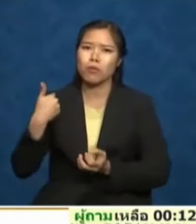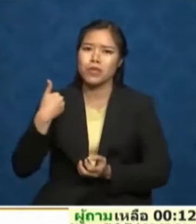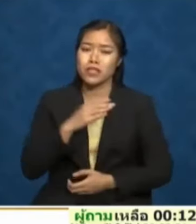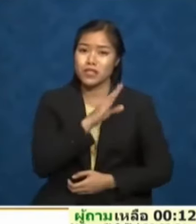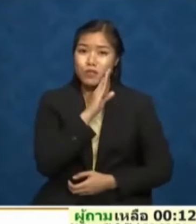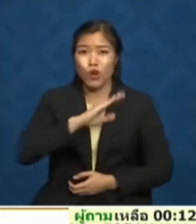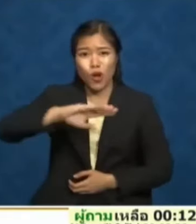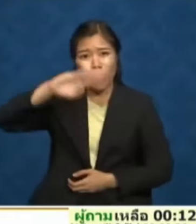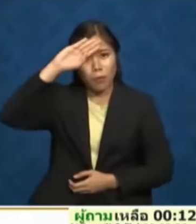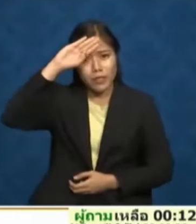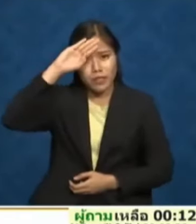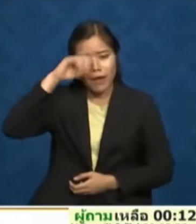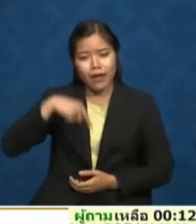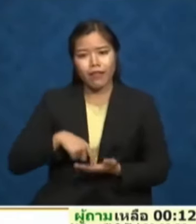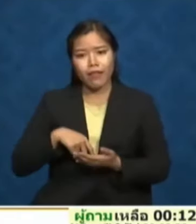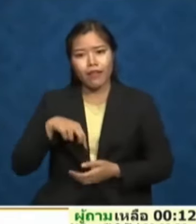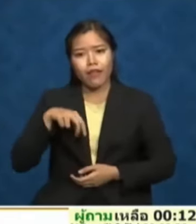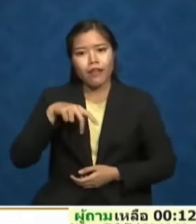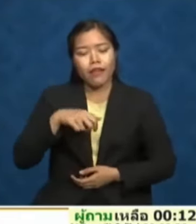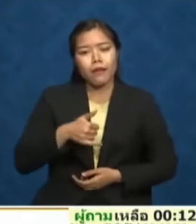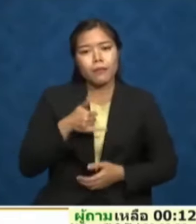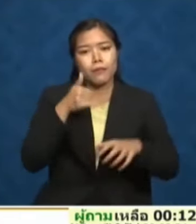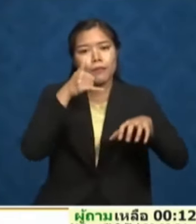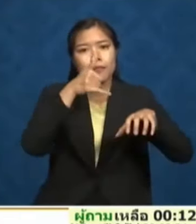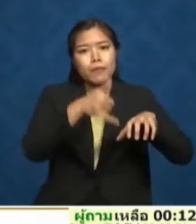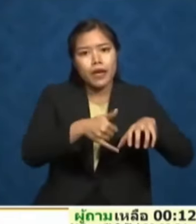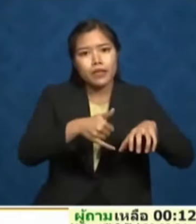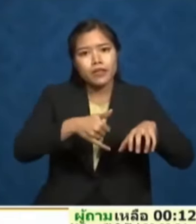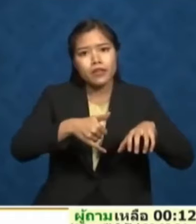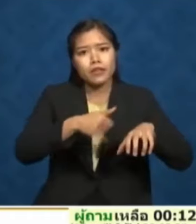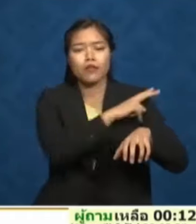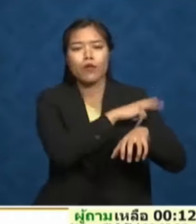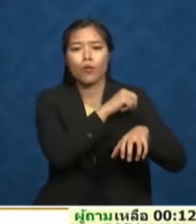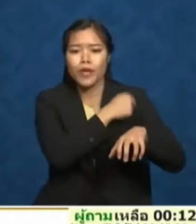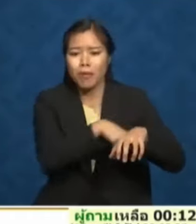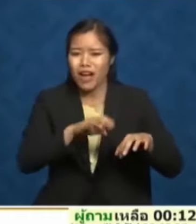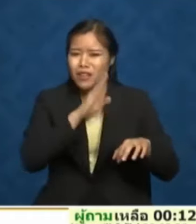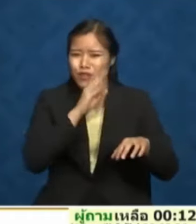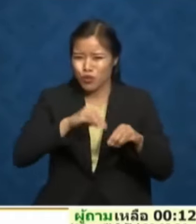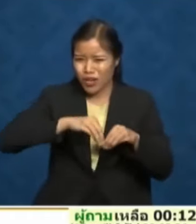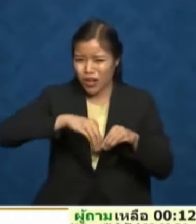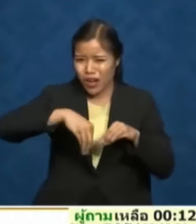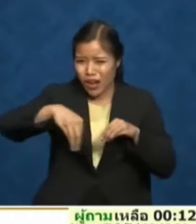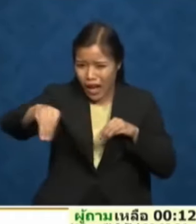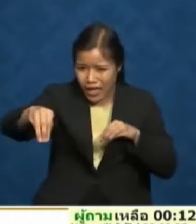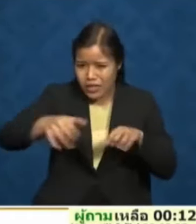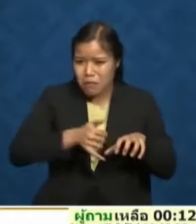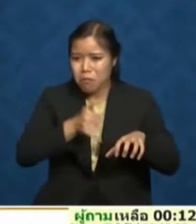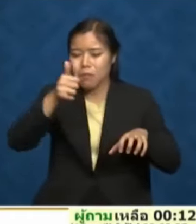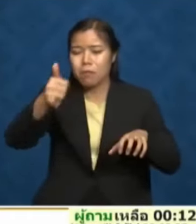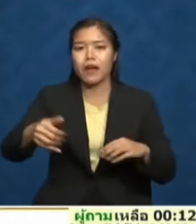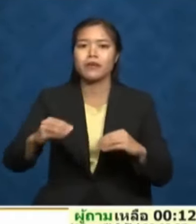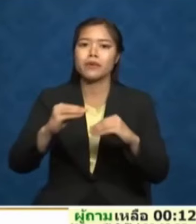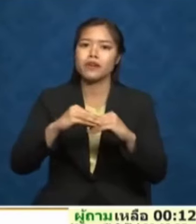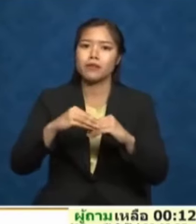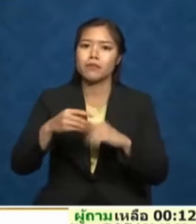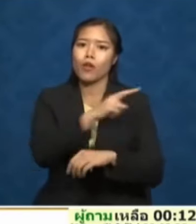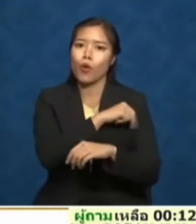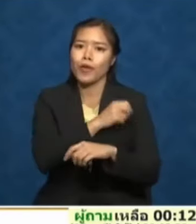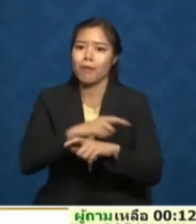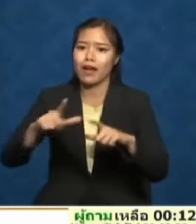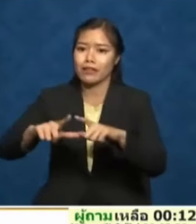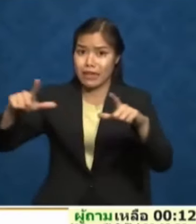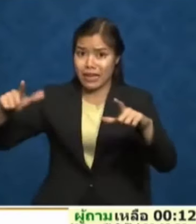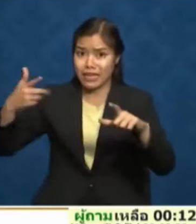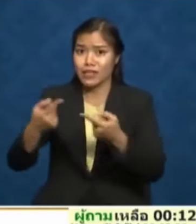ป่วยที่จะต้องพาร่างพาสังขารตัวเองเดินทางไปไกลไปยังยังสถานพยาบาลที่ไกลขึ้นค่ะโรงพยาบาลขนาดใหญ่ก็จะแอ